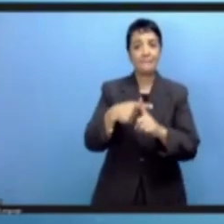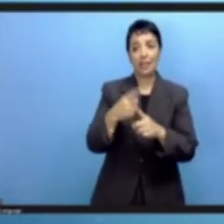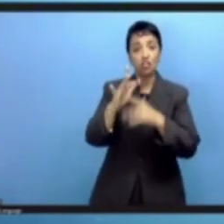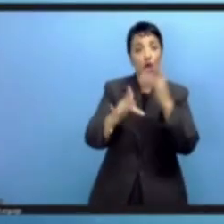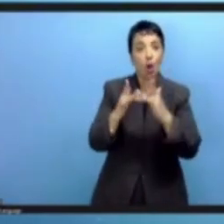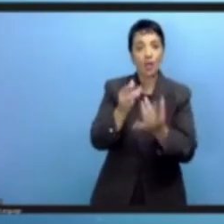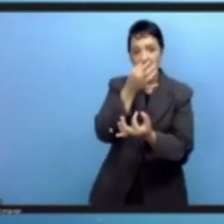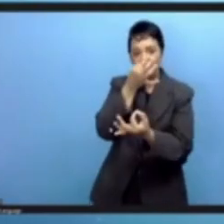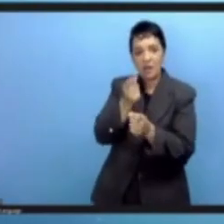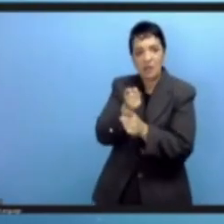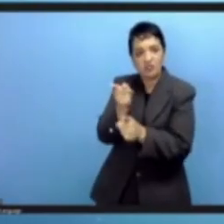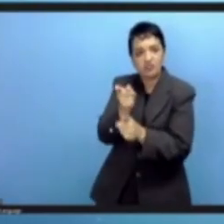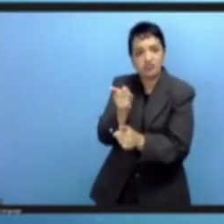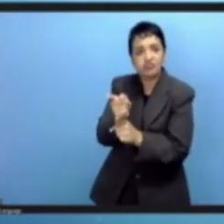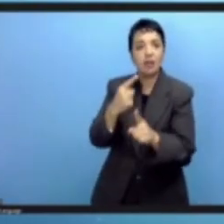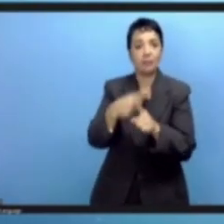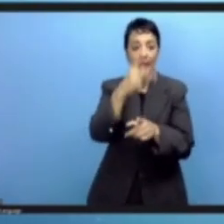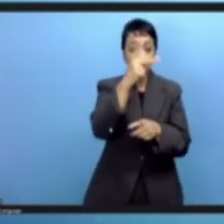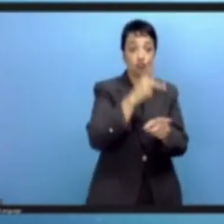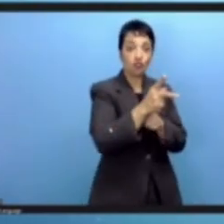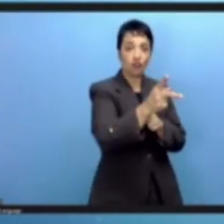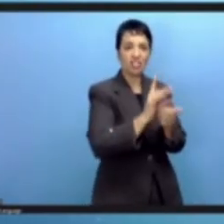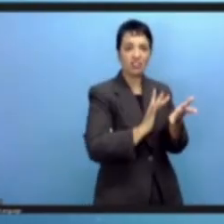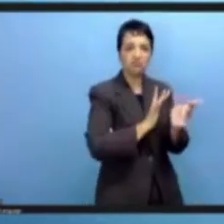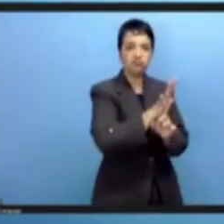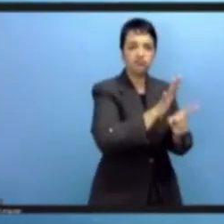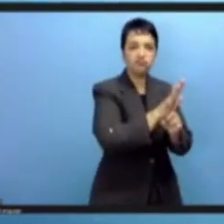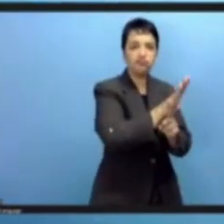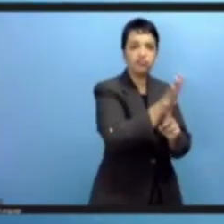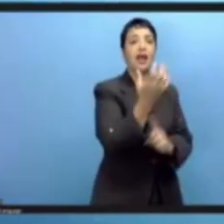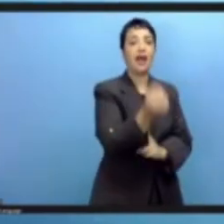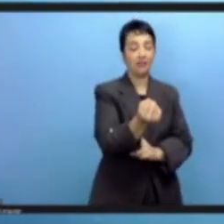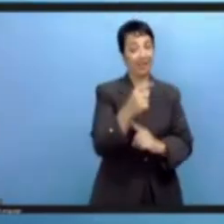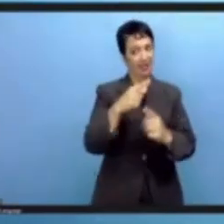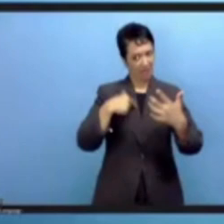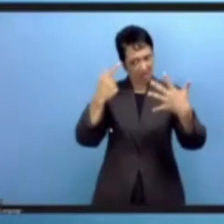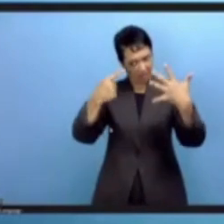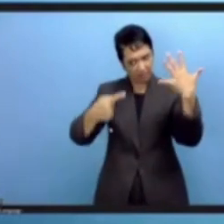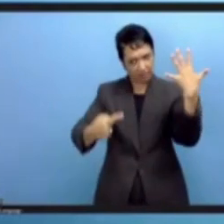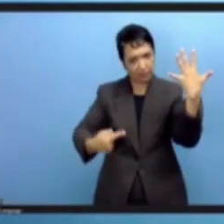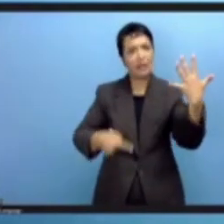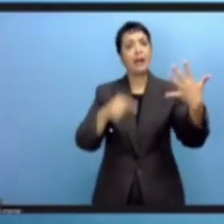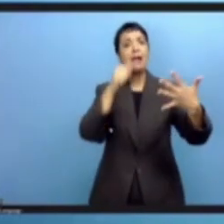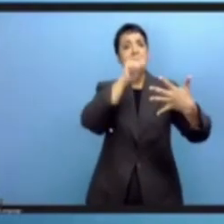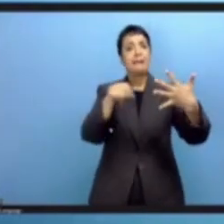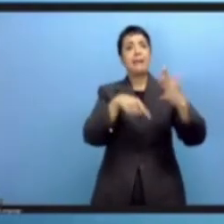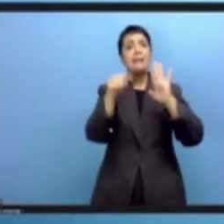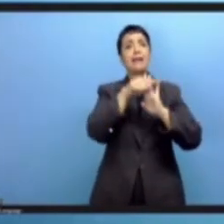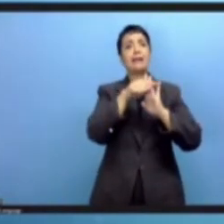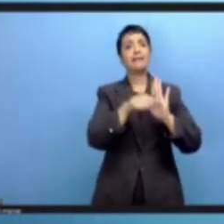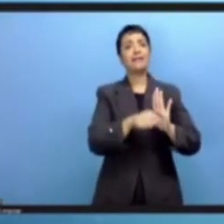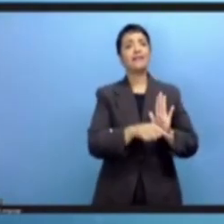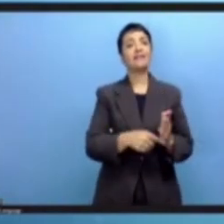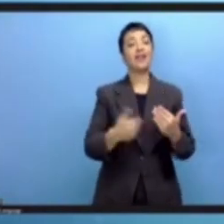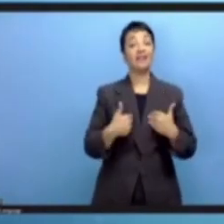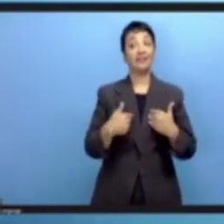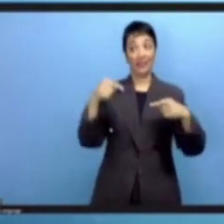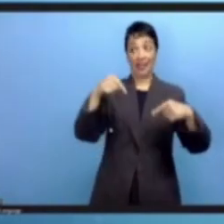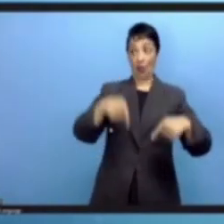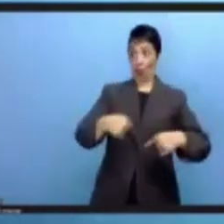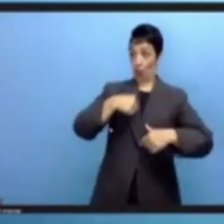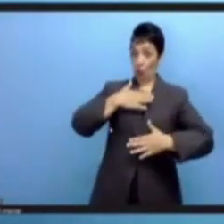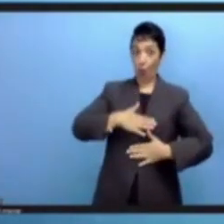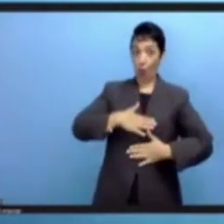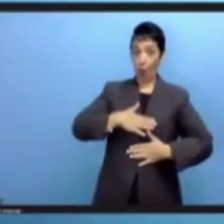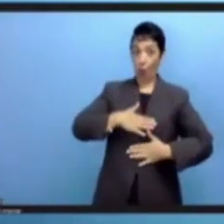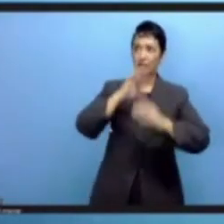encore des théories complotistes, des violations de droits humains, des menaces, la cybercriminalité, j'en